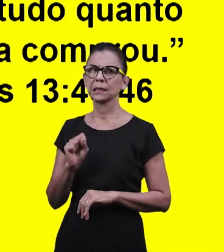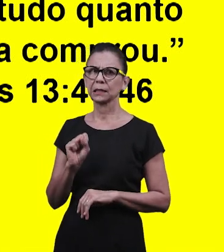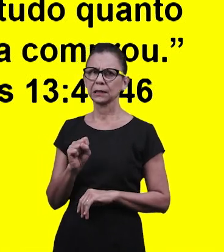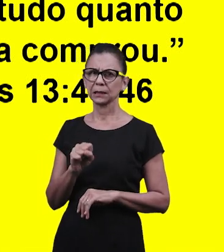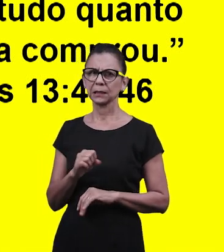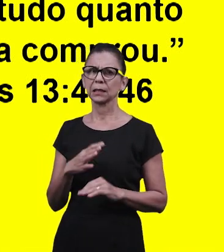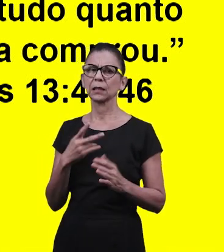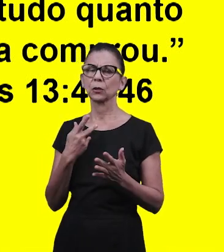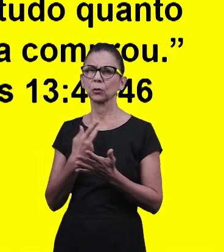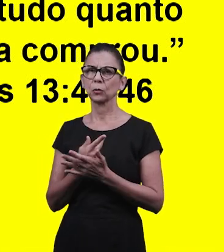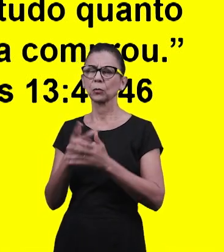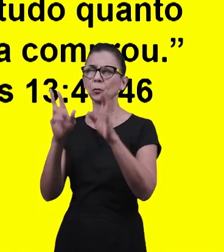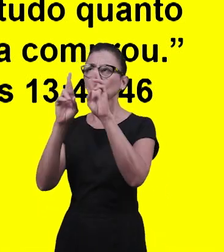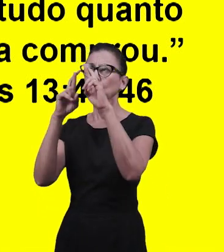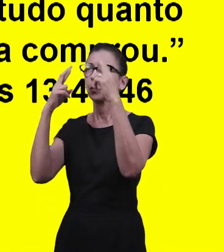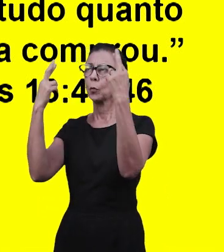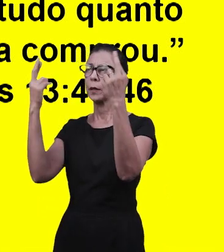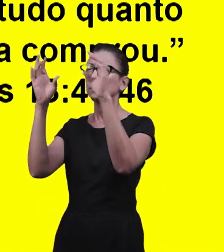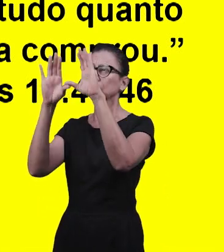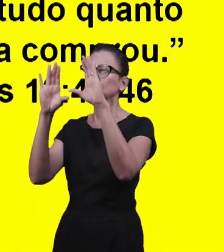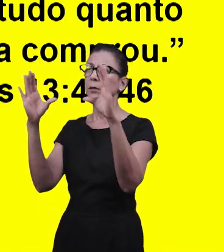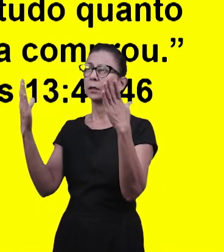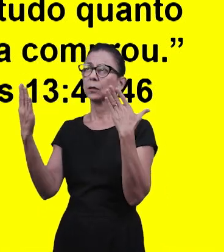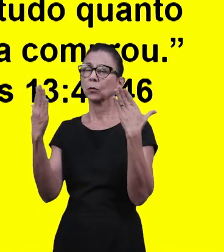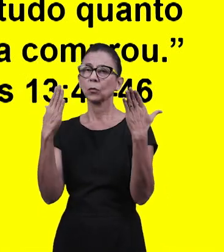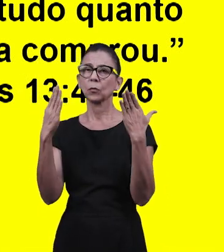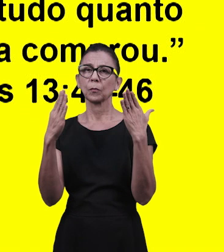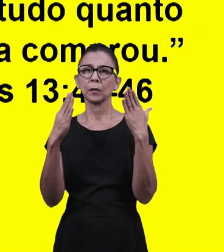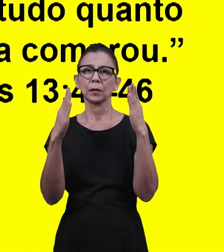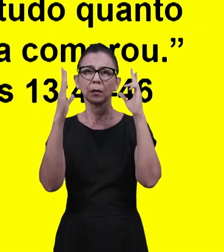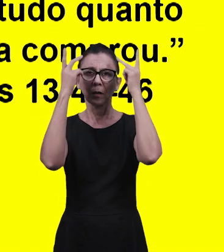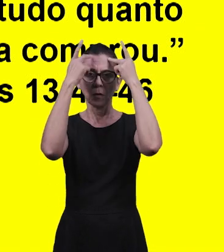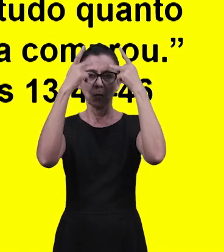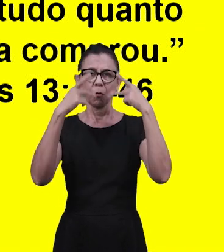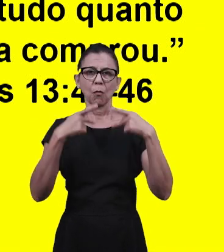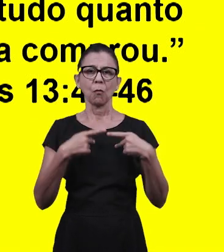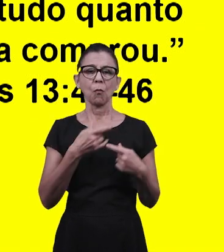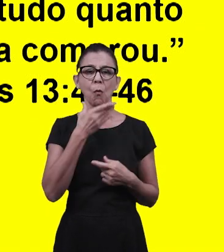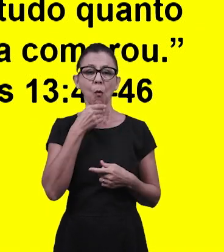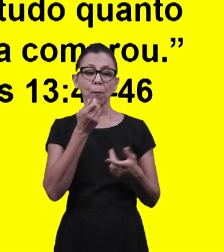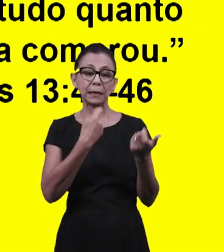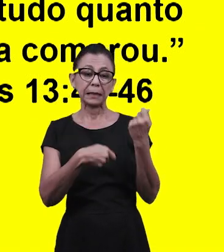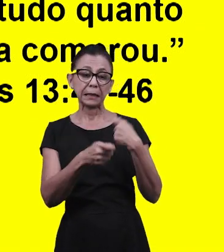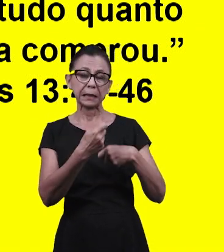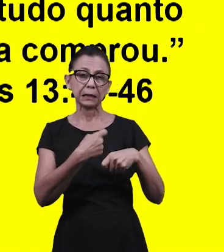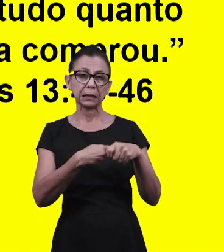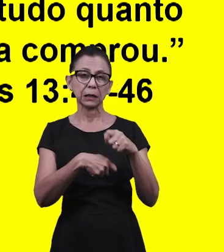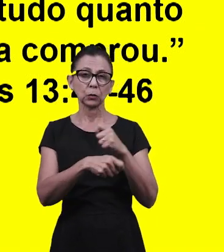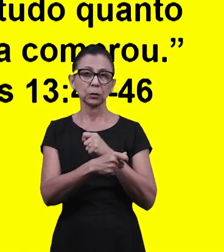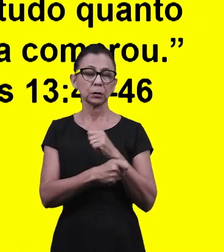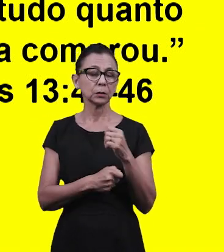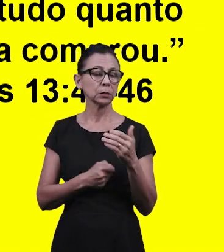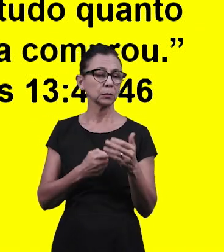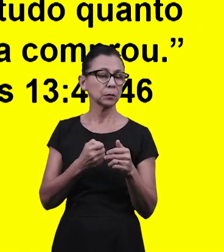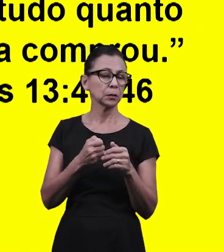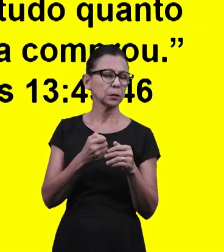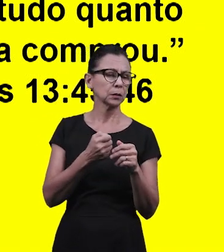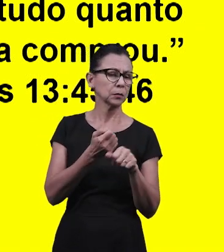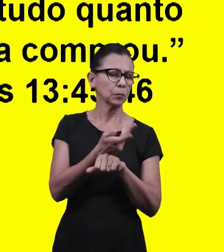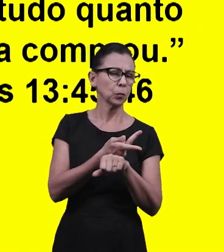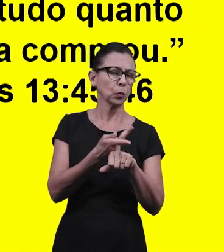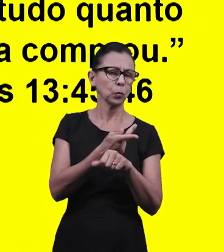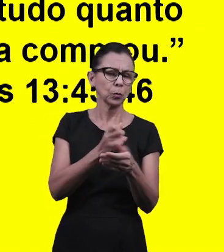Alors, le royaume des cieux est semblable à l'homme, un marchand qui cherche de bonnes